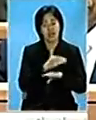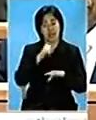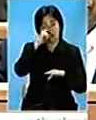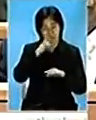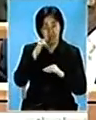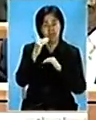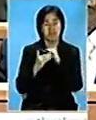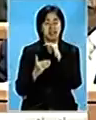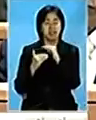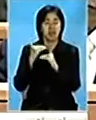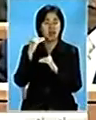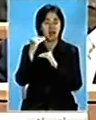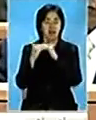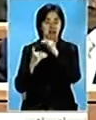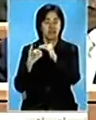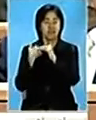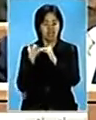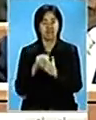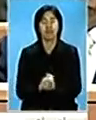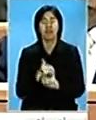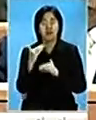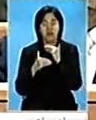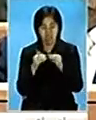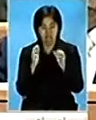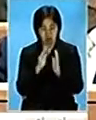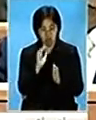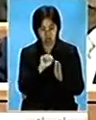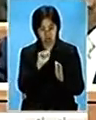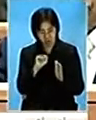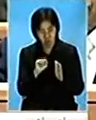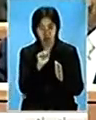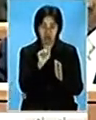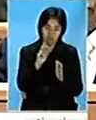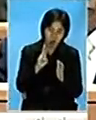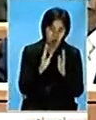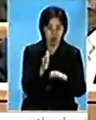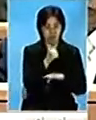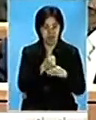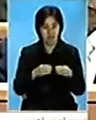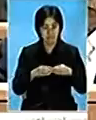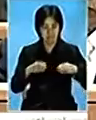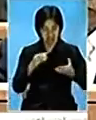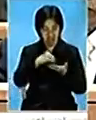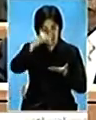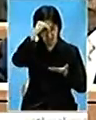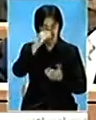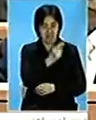ไปอย่างมากมายในเรื่องของปริมาณในเรื่องของคุณภาพทางการศึกษา